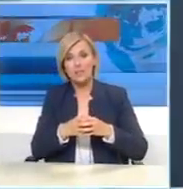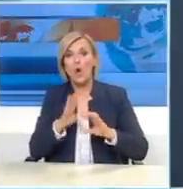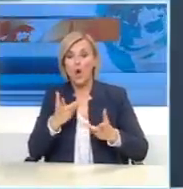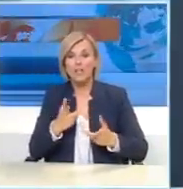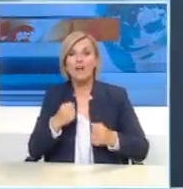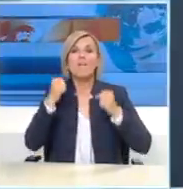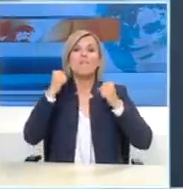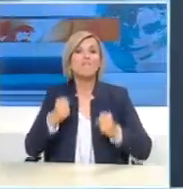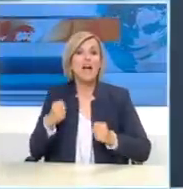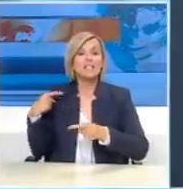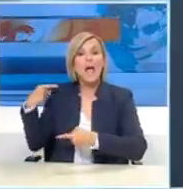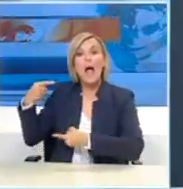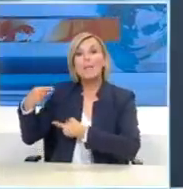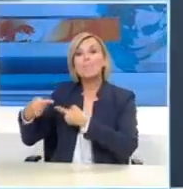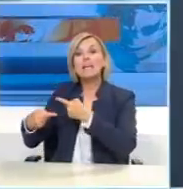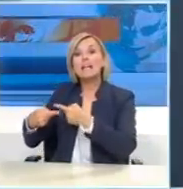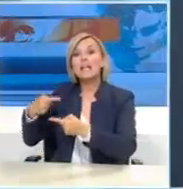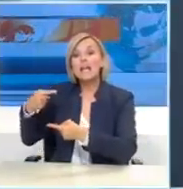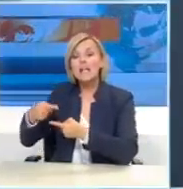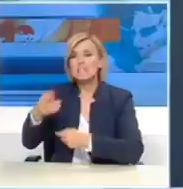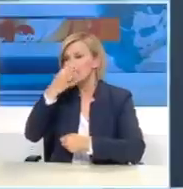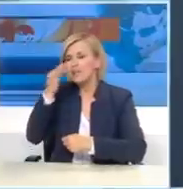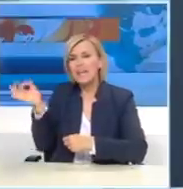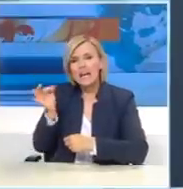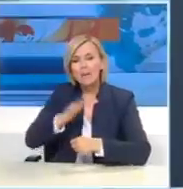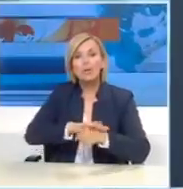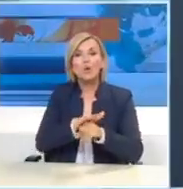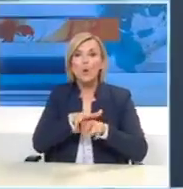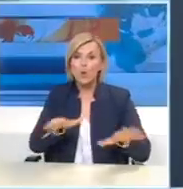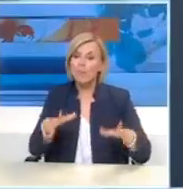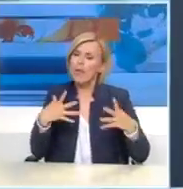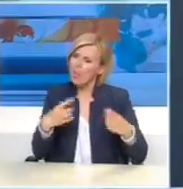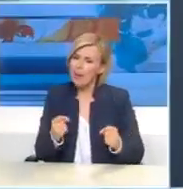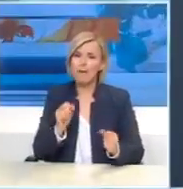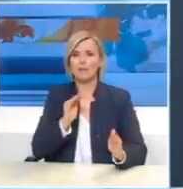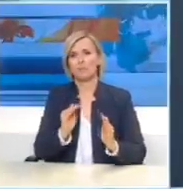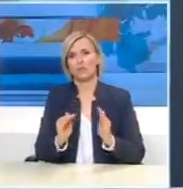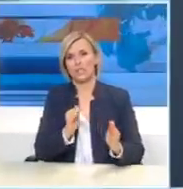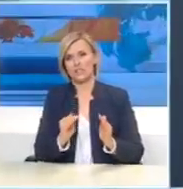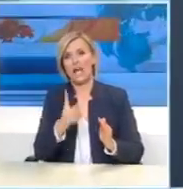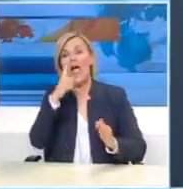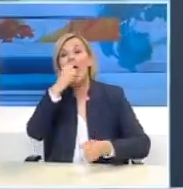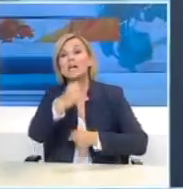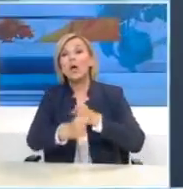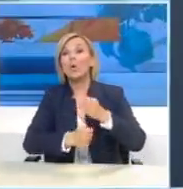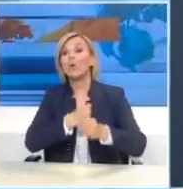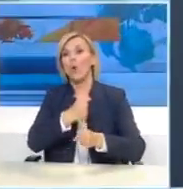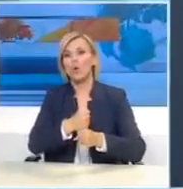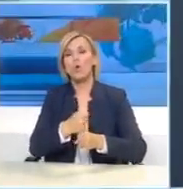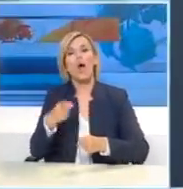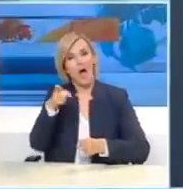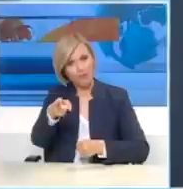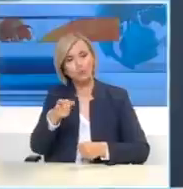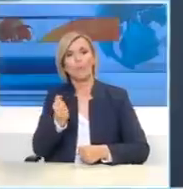με βάση την εμπειρία που έχουμε από τους κορονοϊούς, θα υπάρχει τουλάχιστον προστασία για τουλάχιστον ένα χρόνο. Με αυτή την τοποθέτηση συντάσσομαι